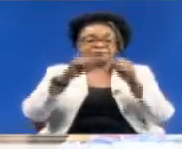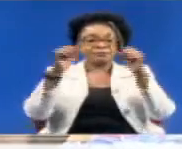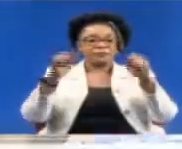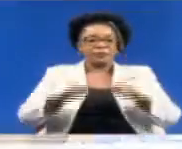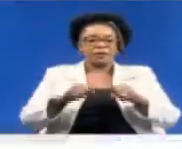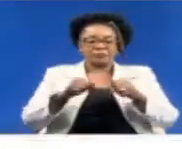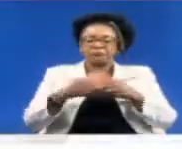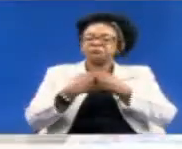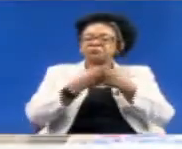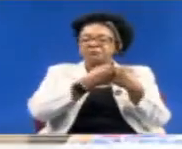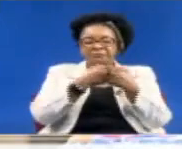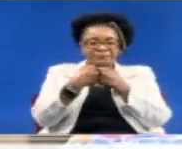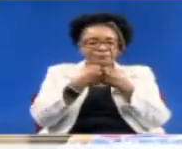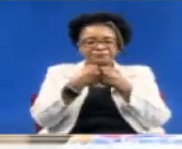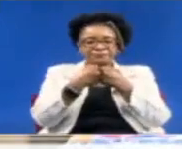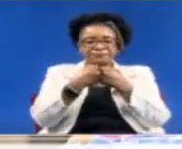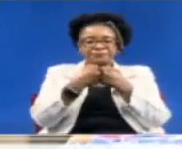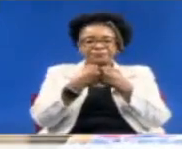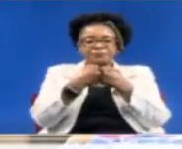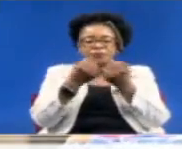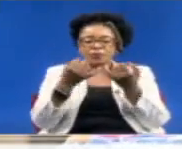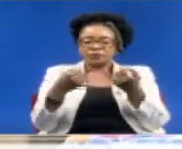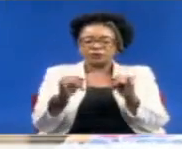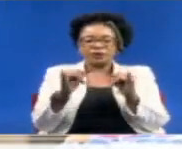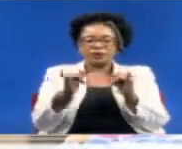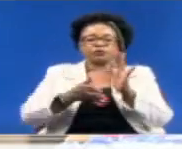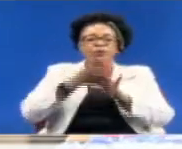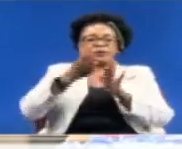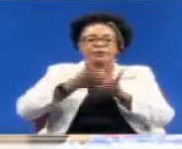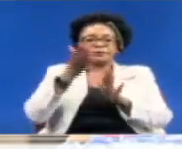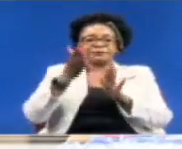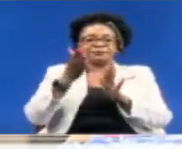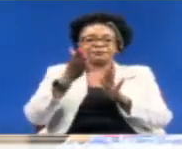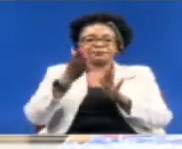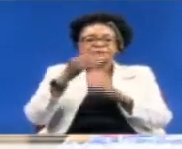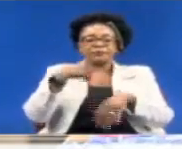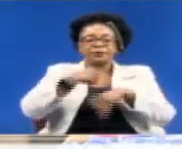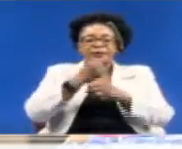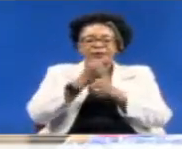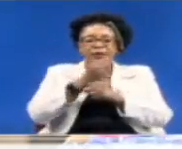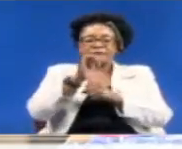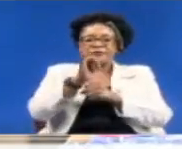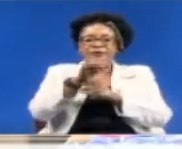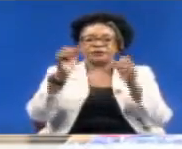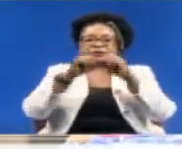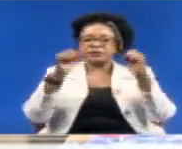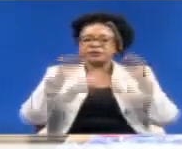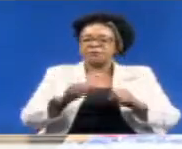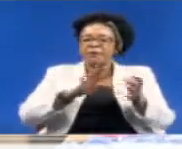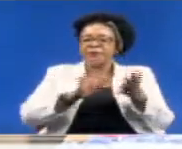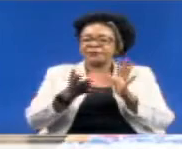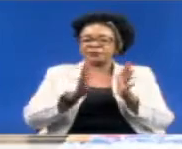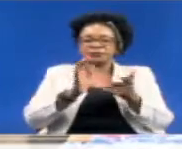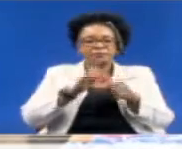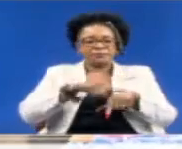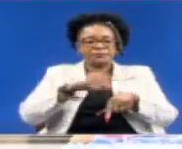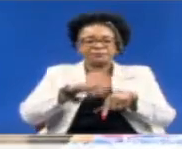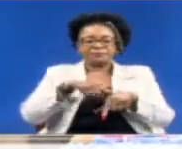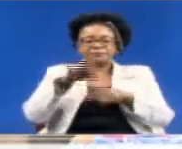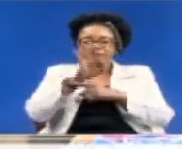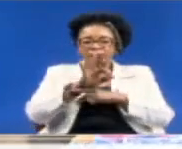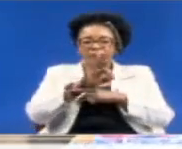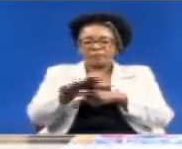challenge. In fact, we tried to hurry the building up of the system. And at about 3 o'clock in the